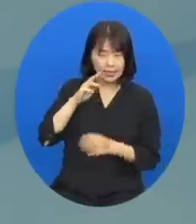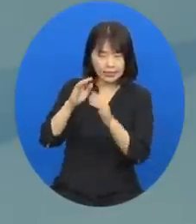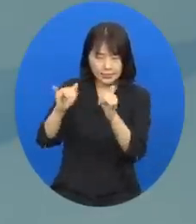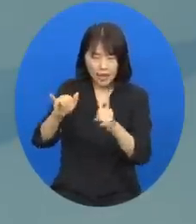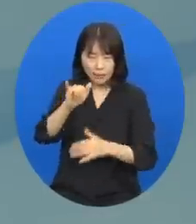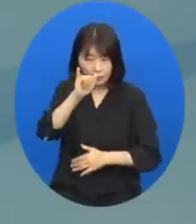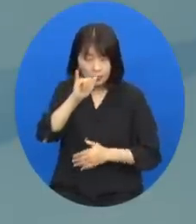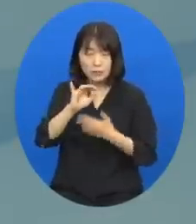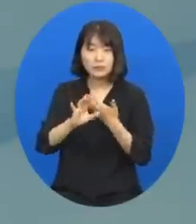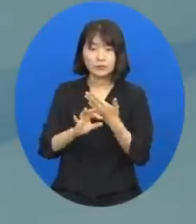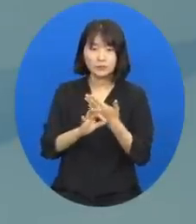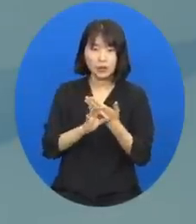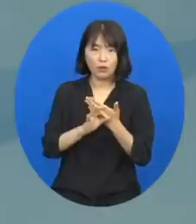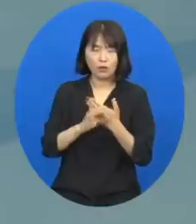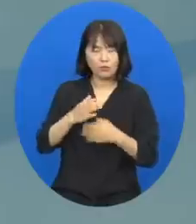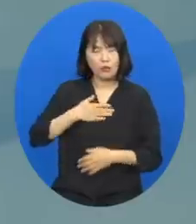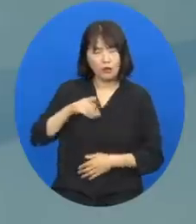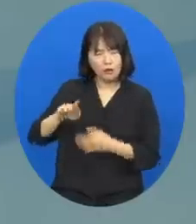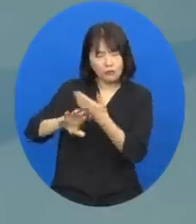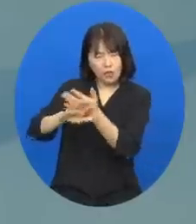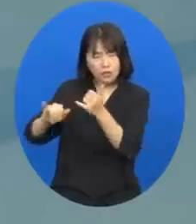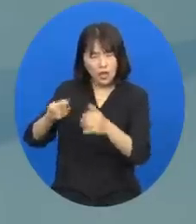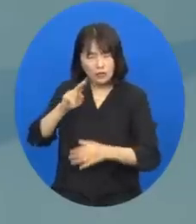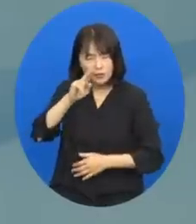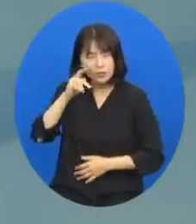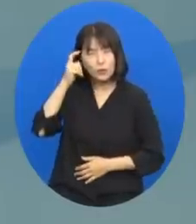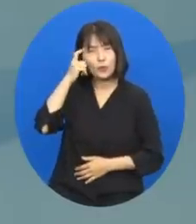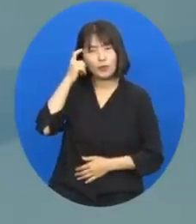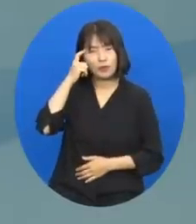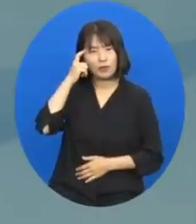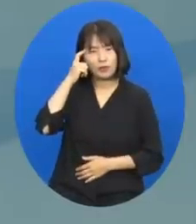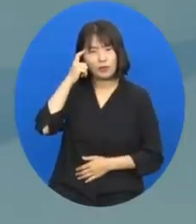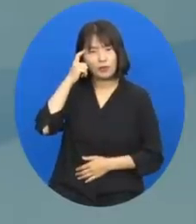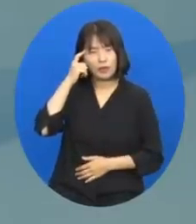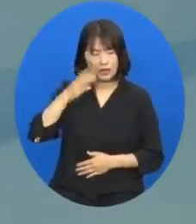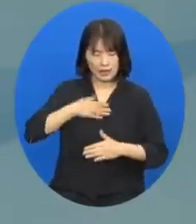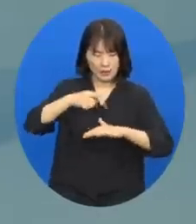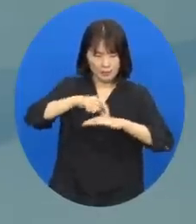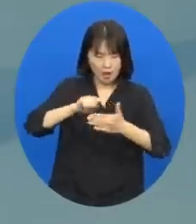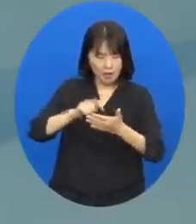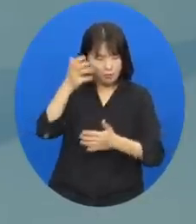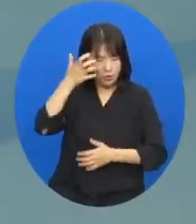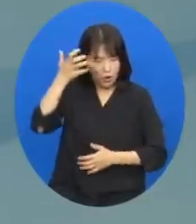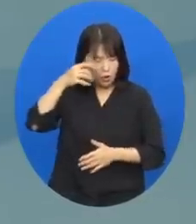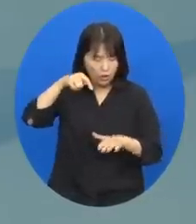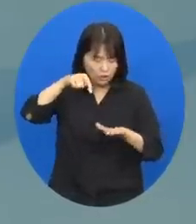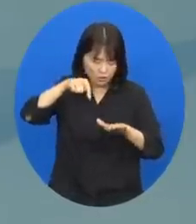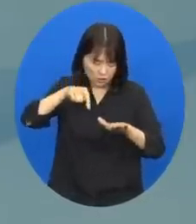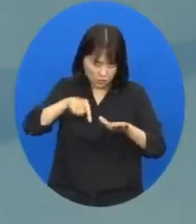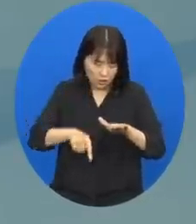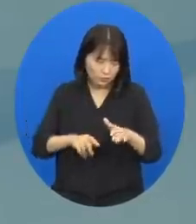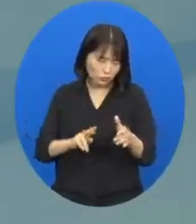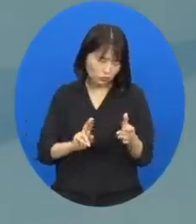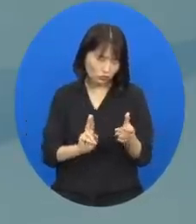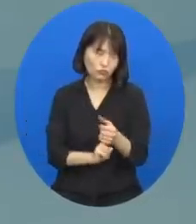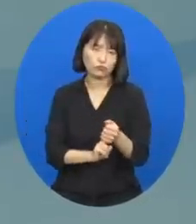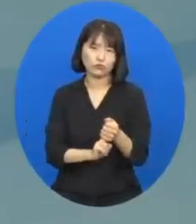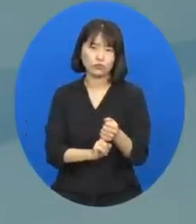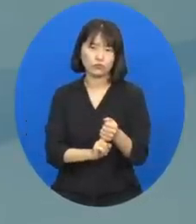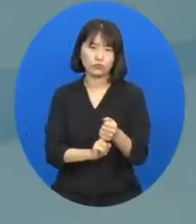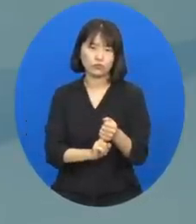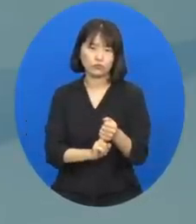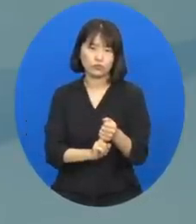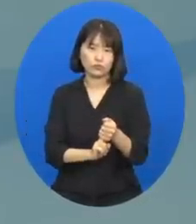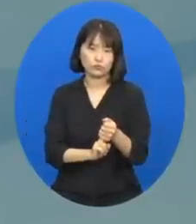내가 왜 그 사람을 시기 할까 네 마음과 영혼의 깊은 곳에 진짜 숨겨져 있는 것이 그 안에